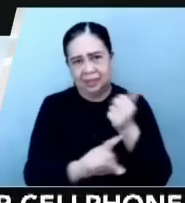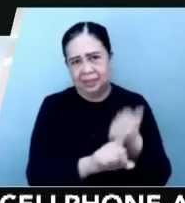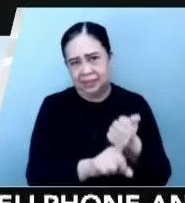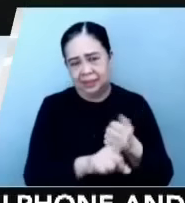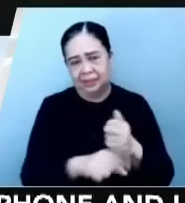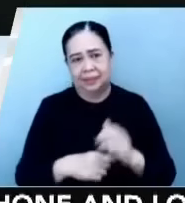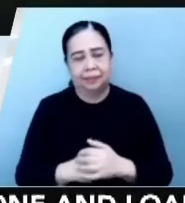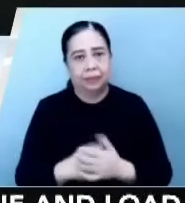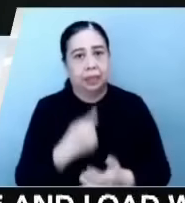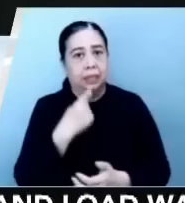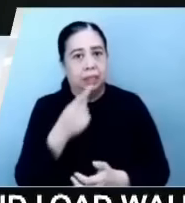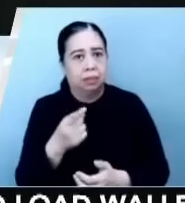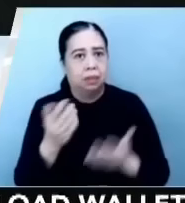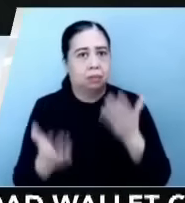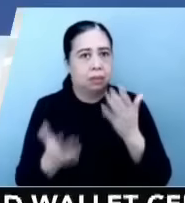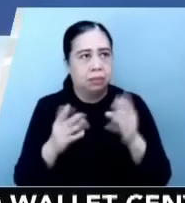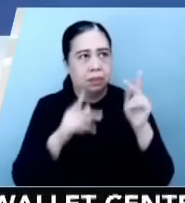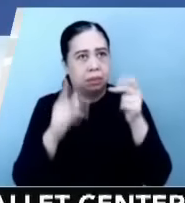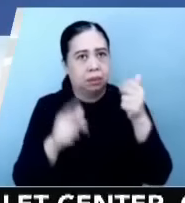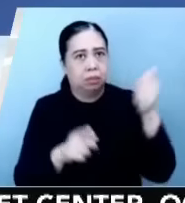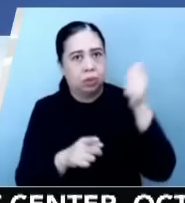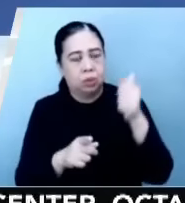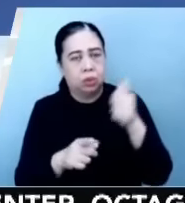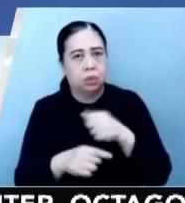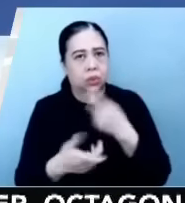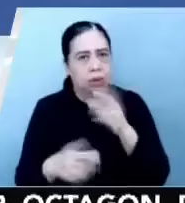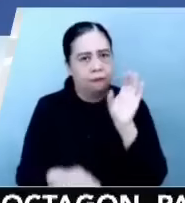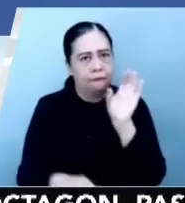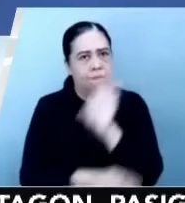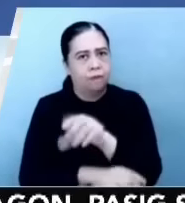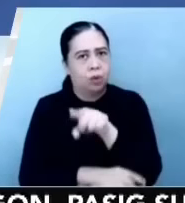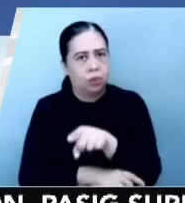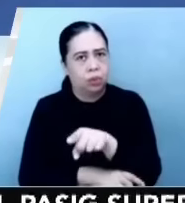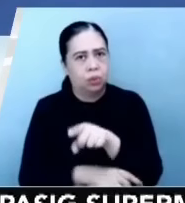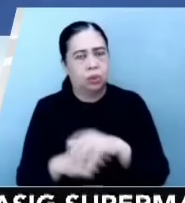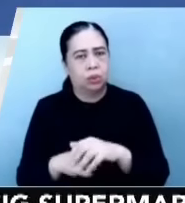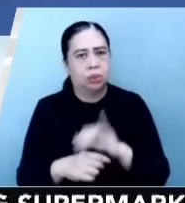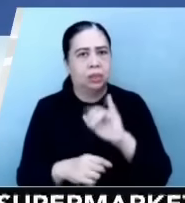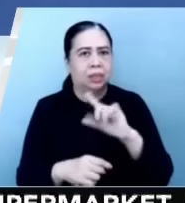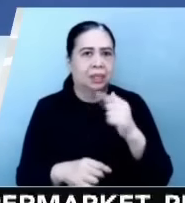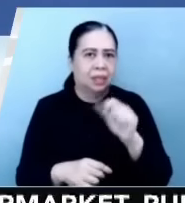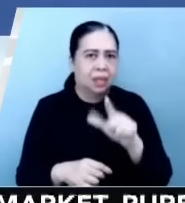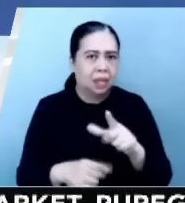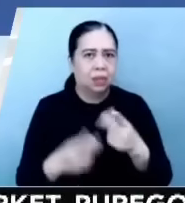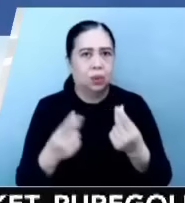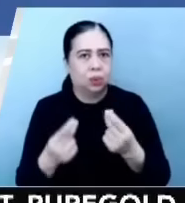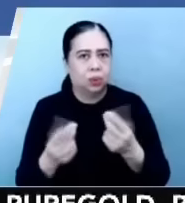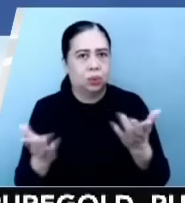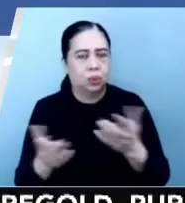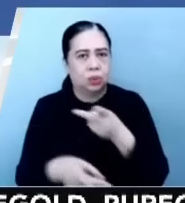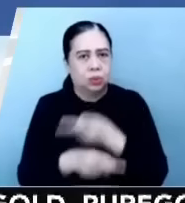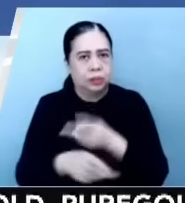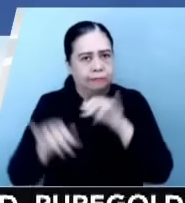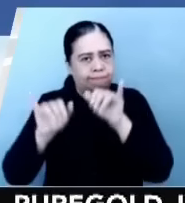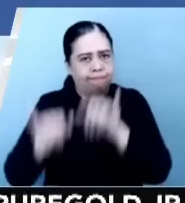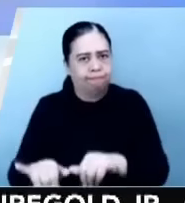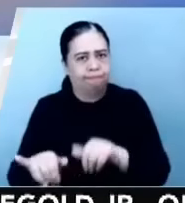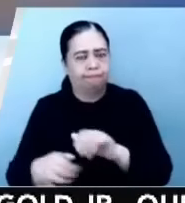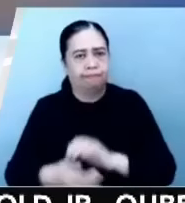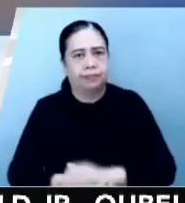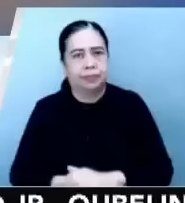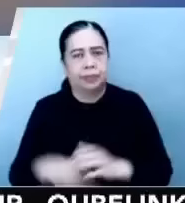said maybe the people forced him to make the illegal activities. They keep him inside the